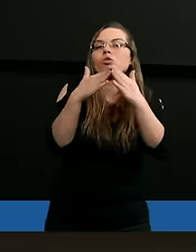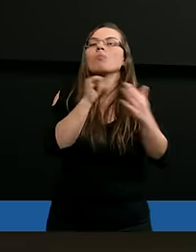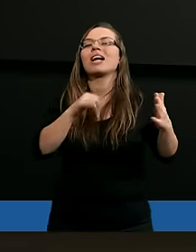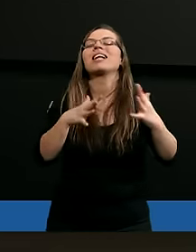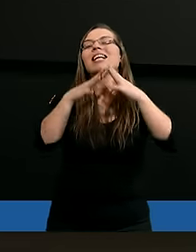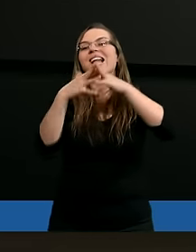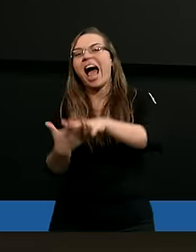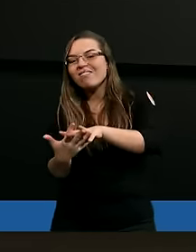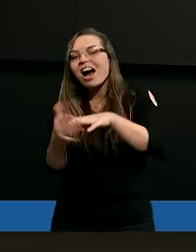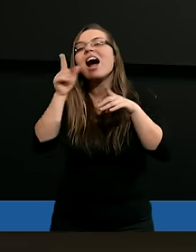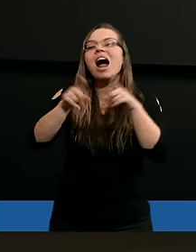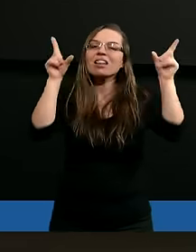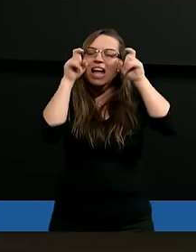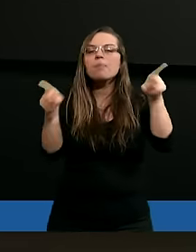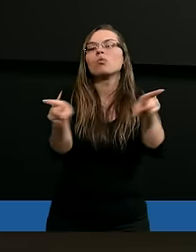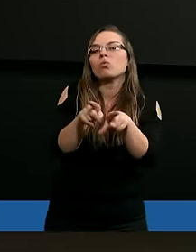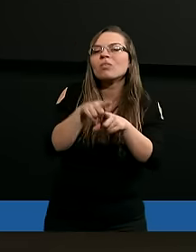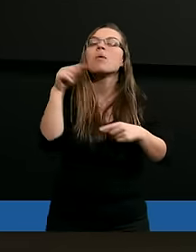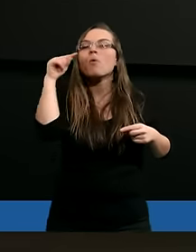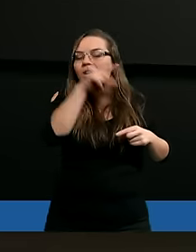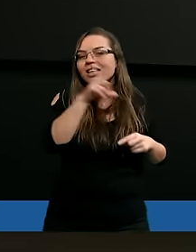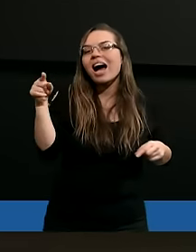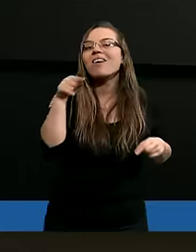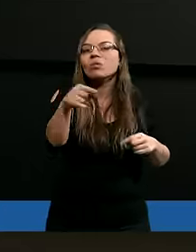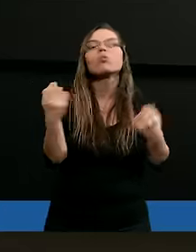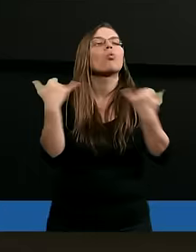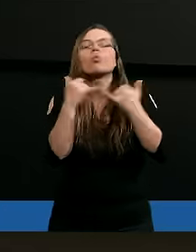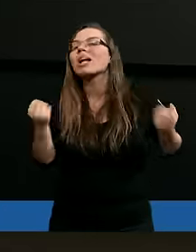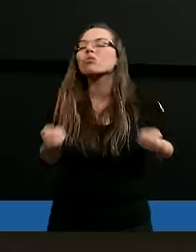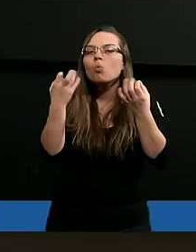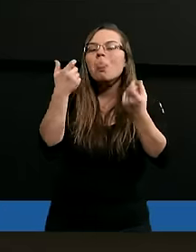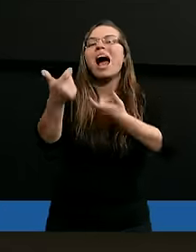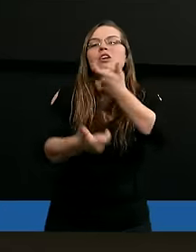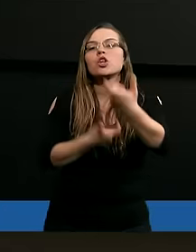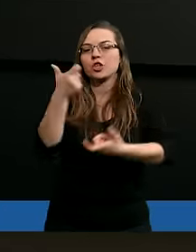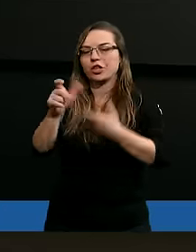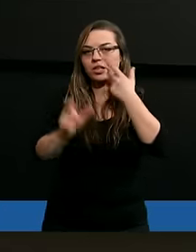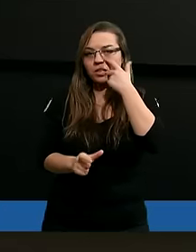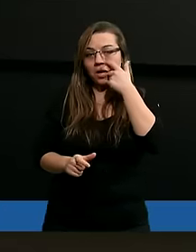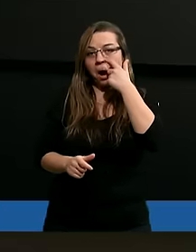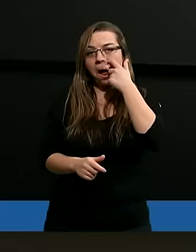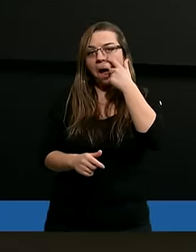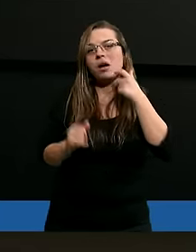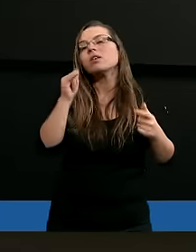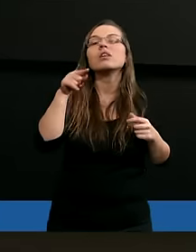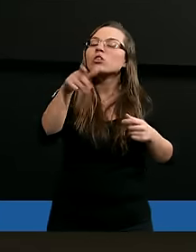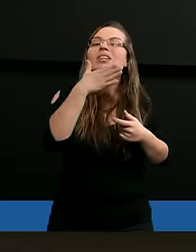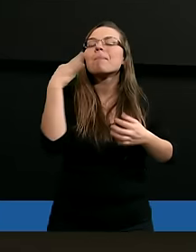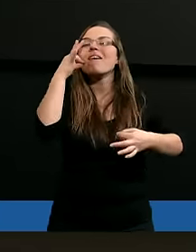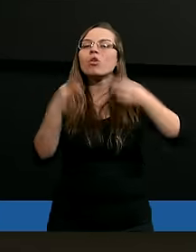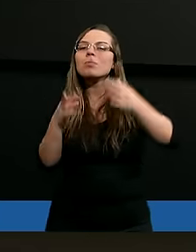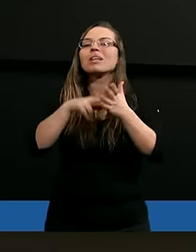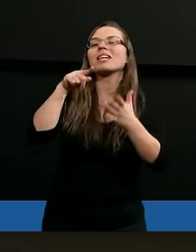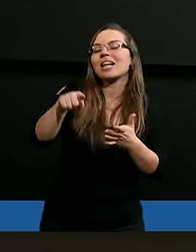zawalił, a więc diabeł również potrafił takie cuda czynić. No i oczywiście nie mamy